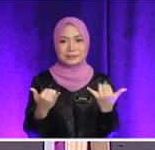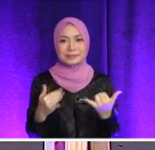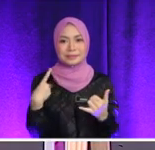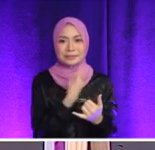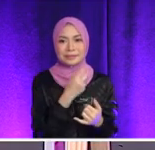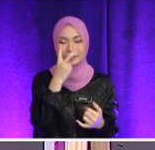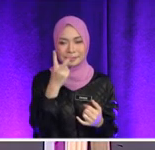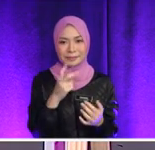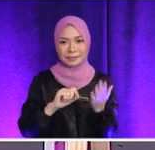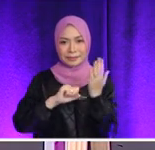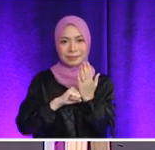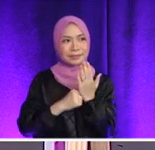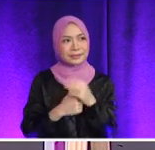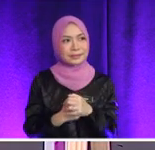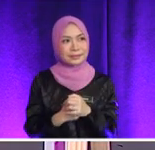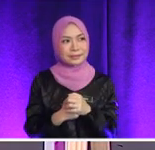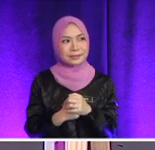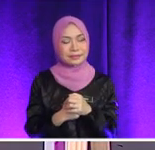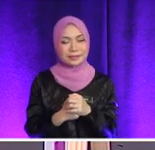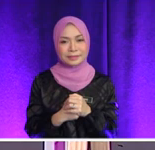betul ke jawaban kita